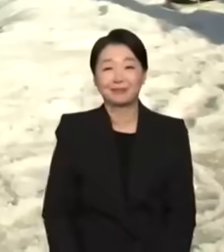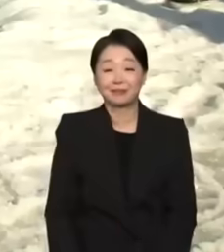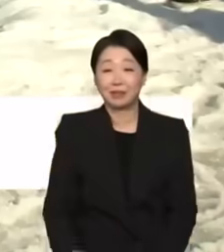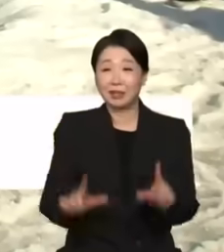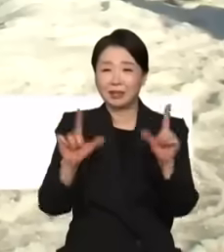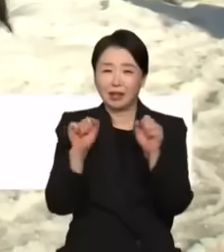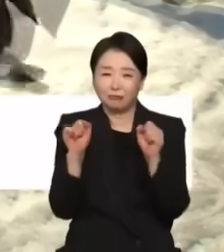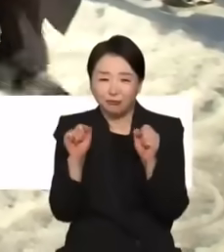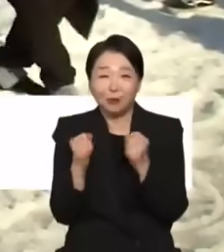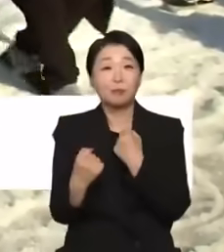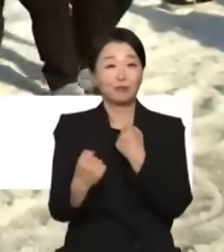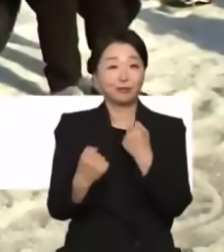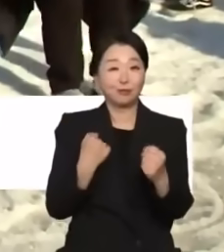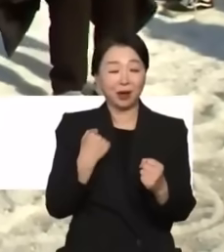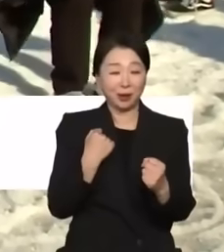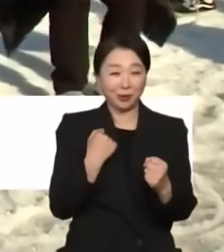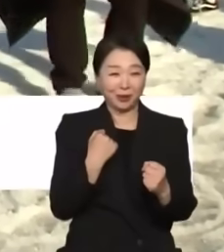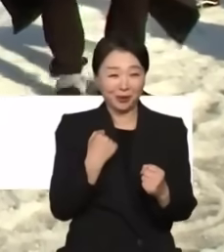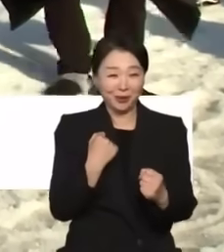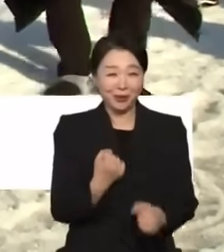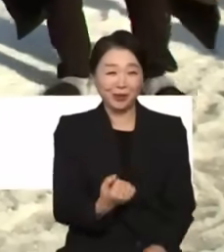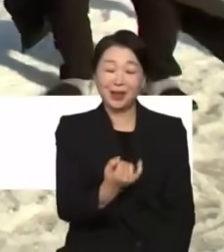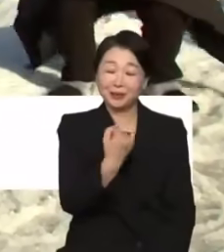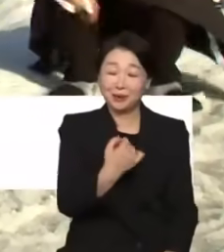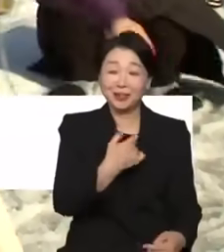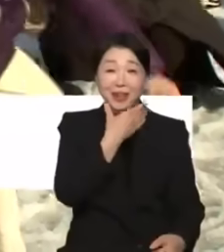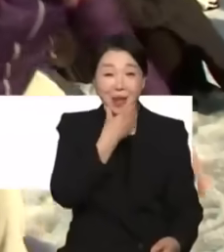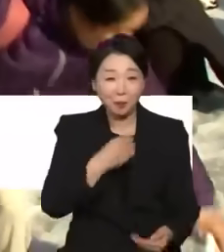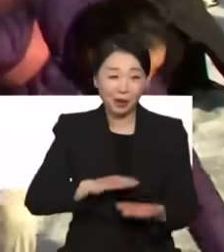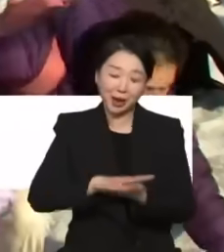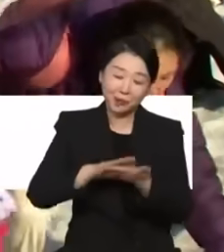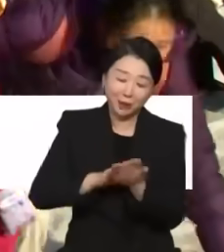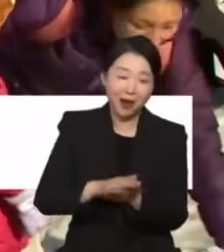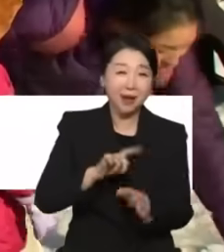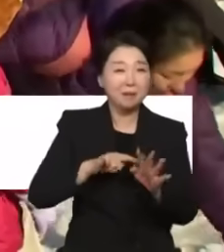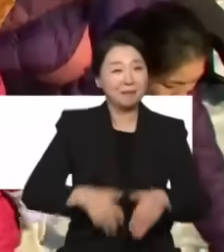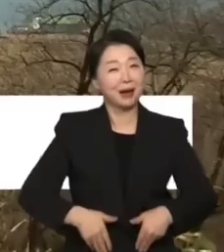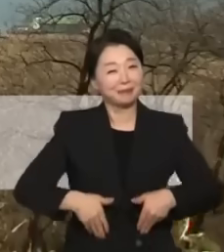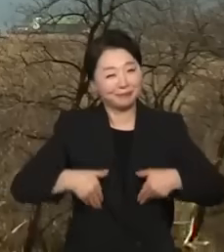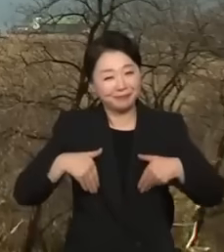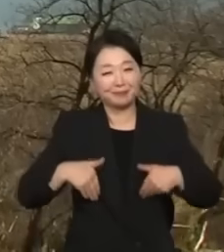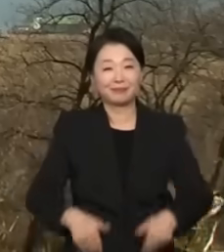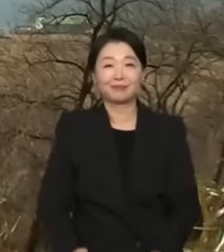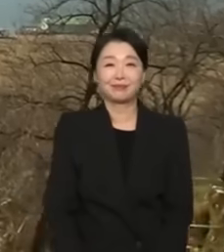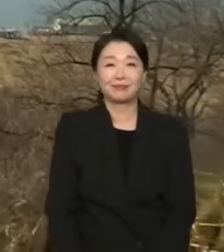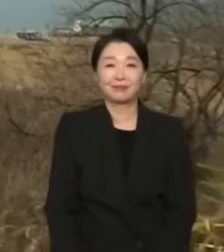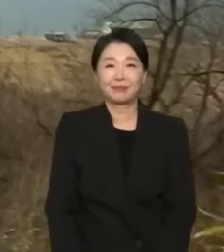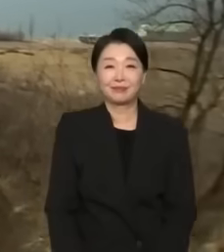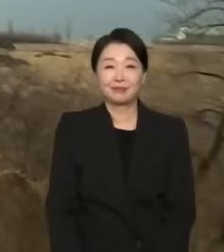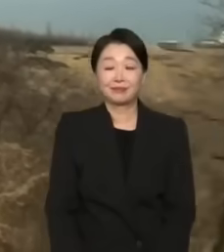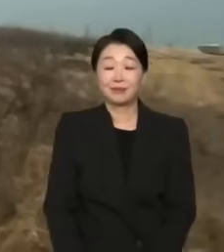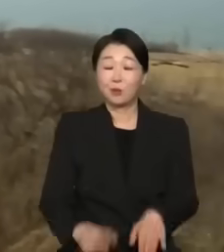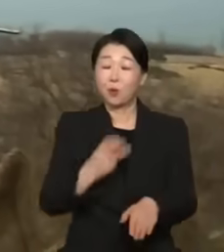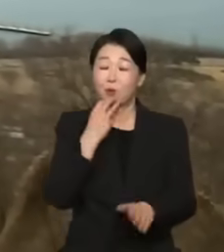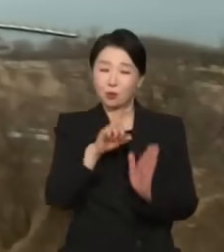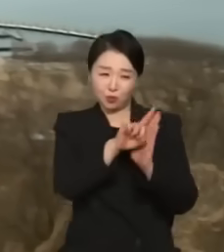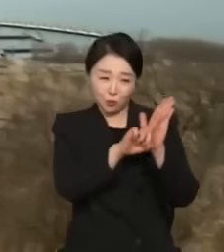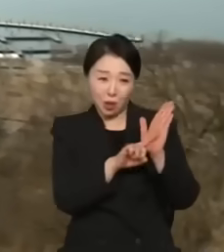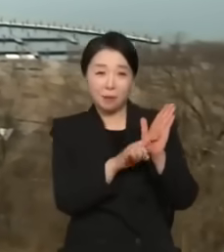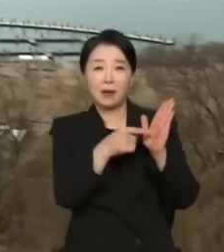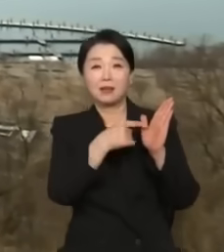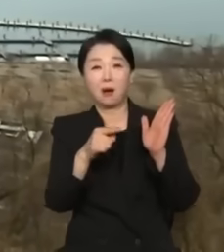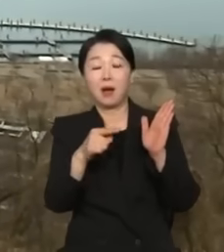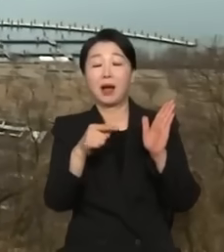날씨가 추웠는데 동생이랑 행복하고 계속 노니까 마음이 따뜻해진 것 같습니다. 오늘 서울 최저기온은